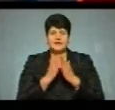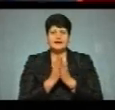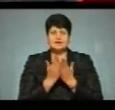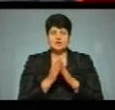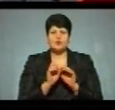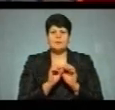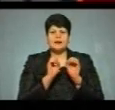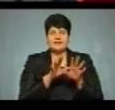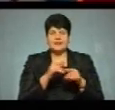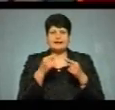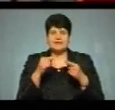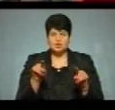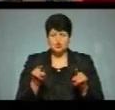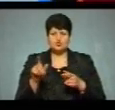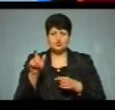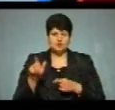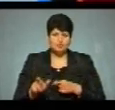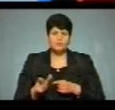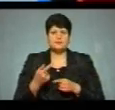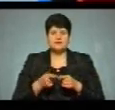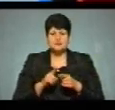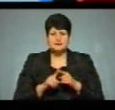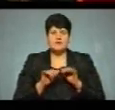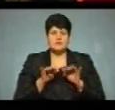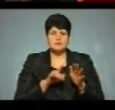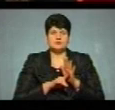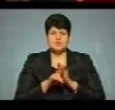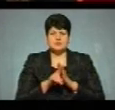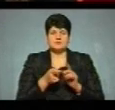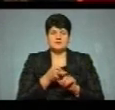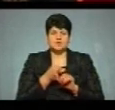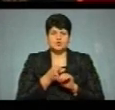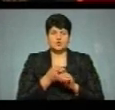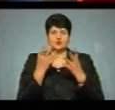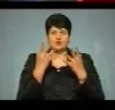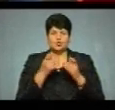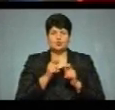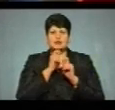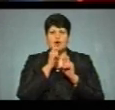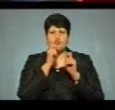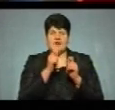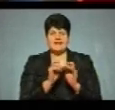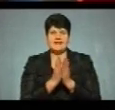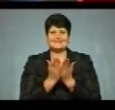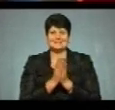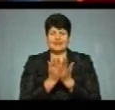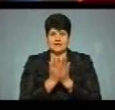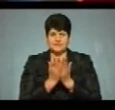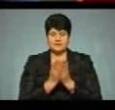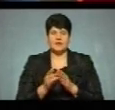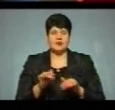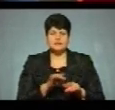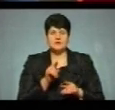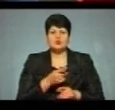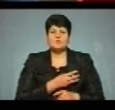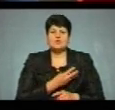іншому. В обласній бібліотеці для молоді розпочалась акція, присвячена Міжнародному дню дарування книг. Акція приурочена тому, щоб